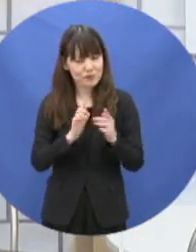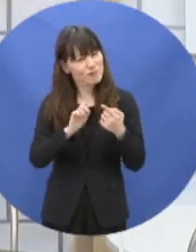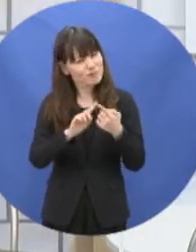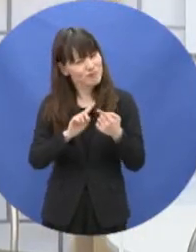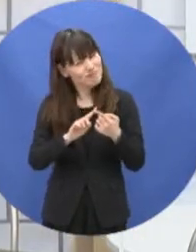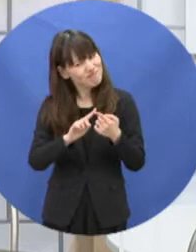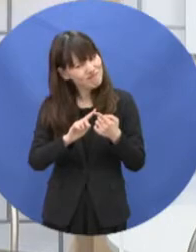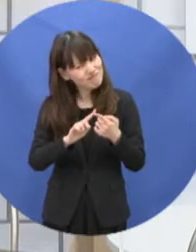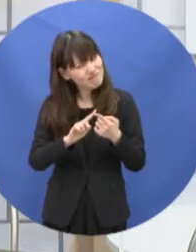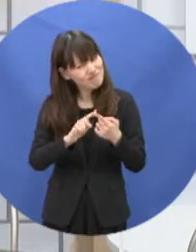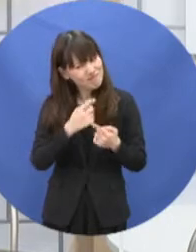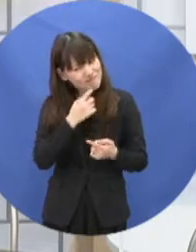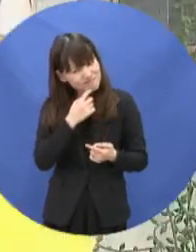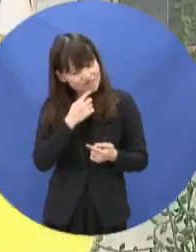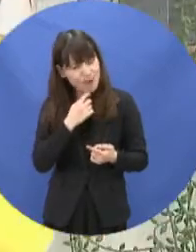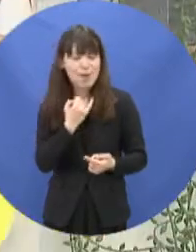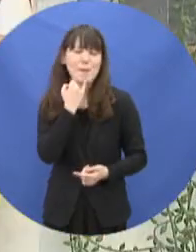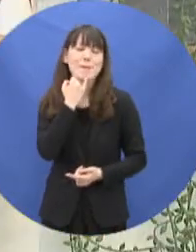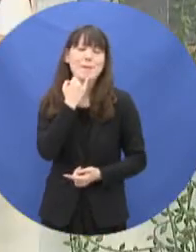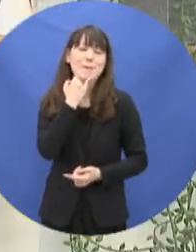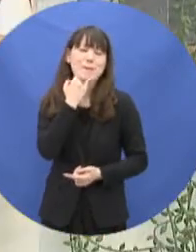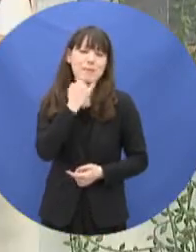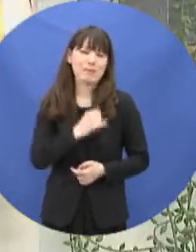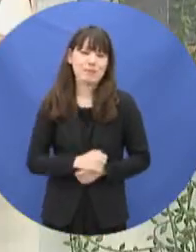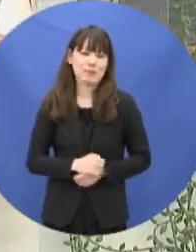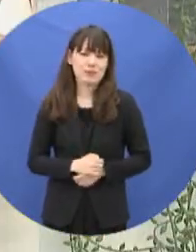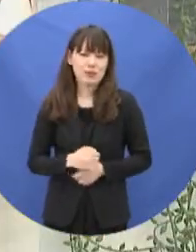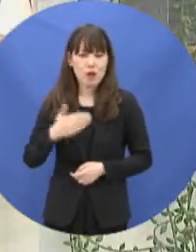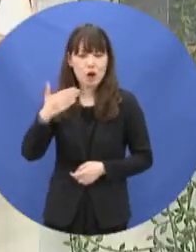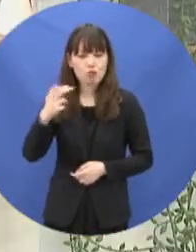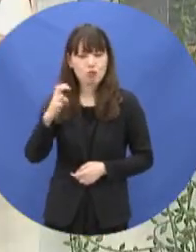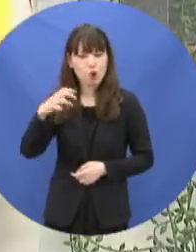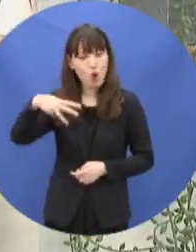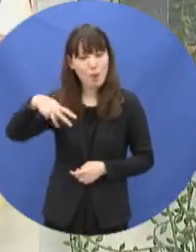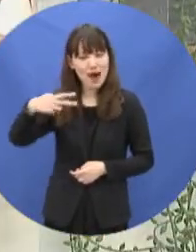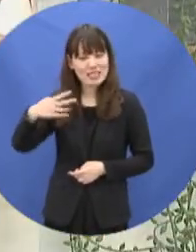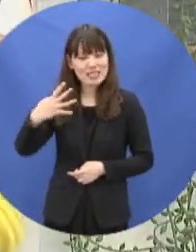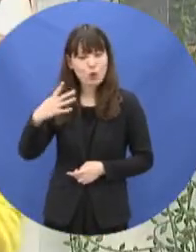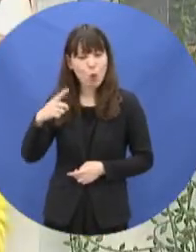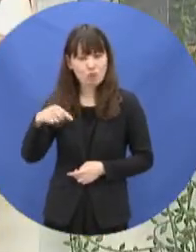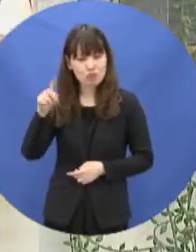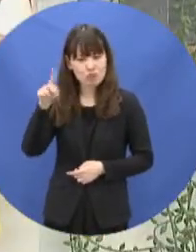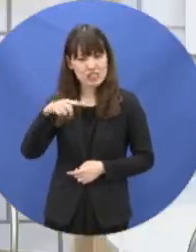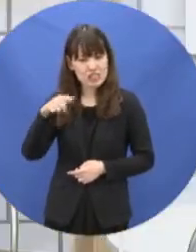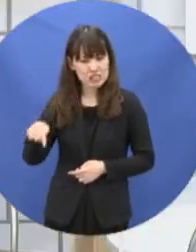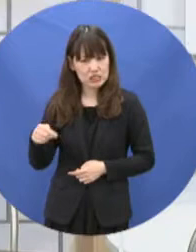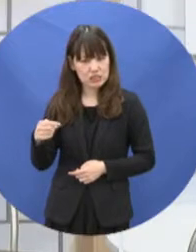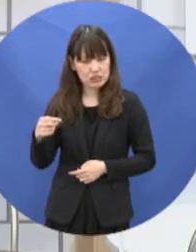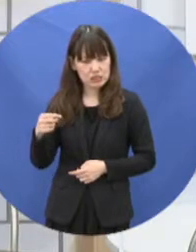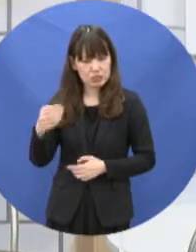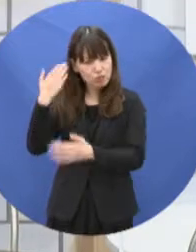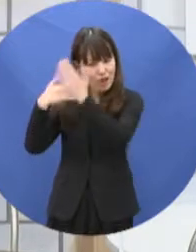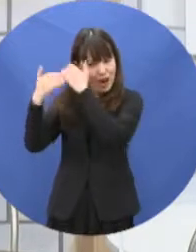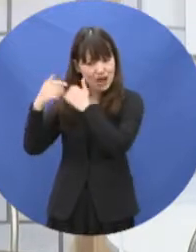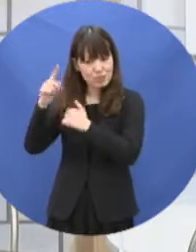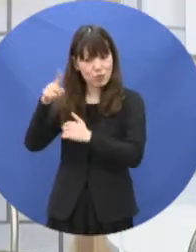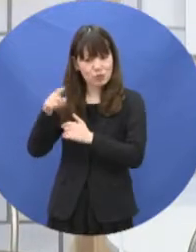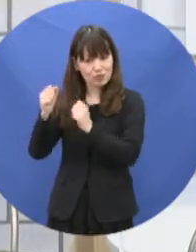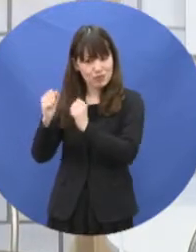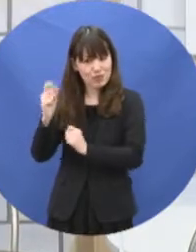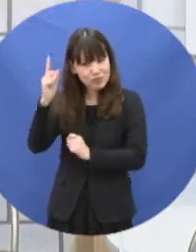で、いいんじゃないでしょうか でもクロマニオン人が上にいましたね。クロマニオン 人の方が正解近いですよねむしろ、は